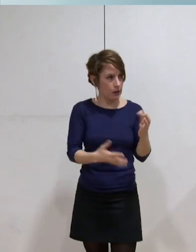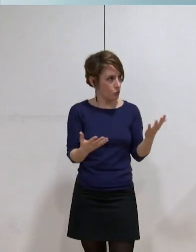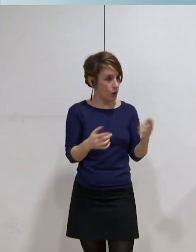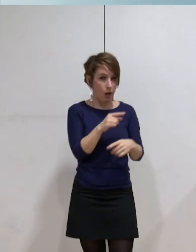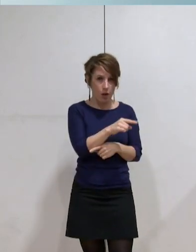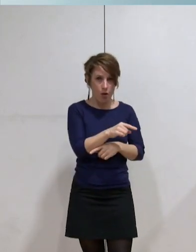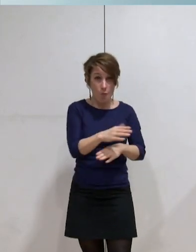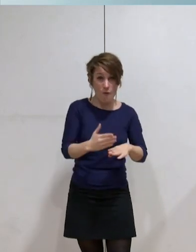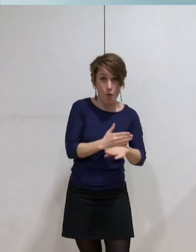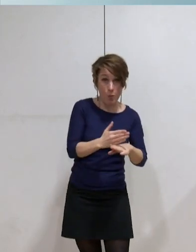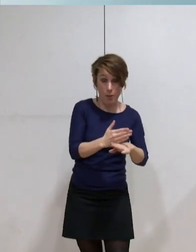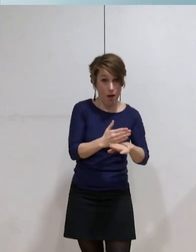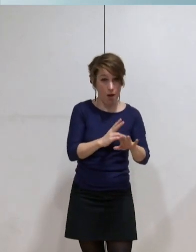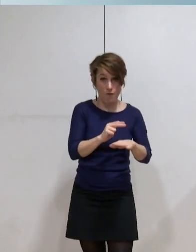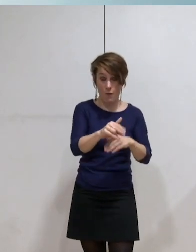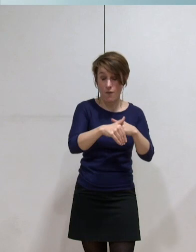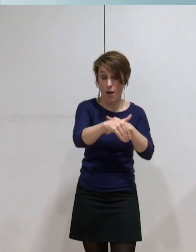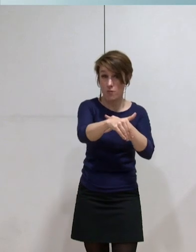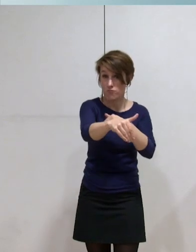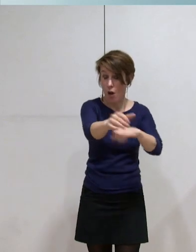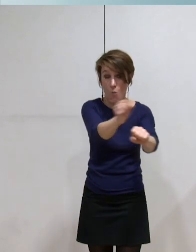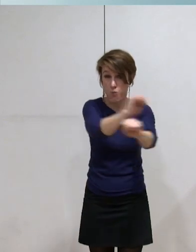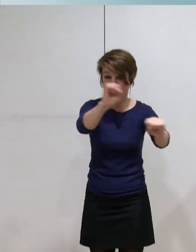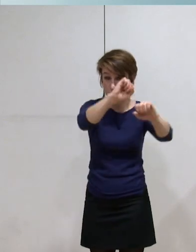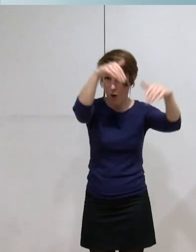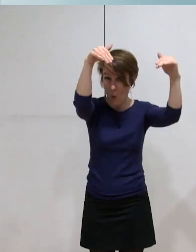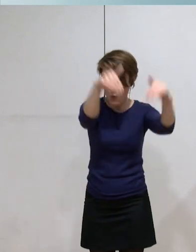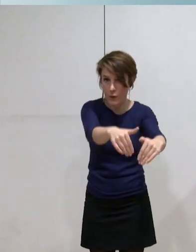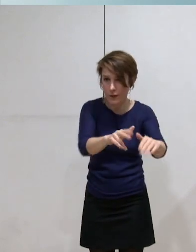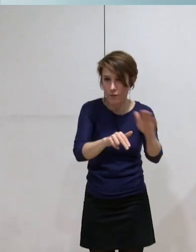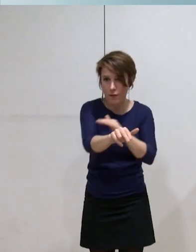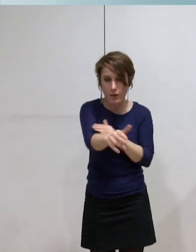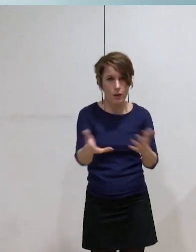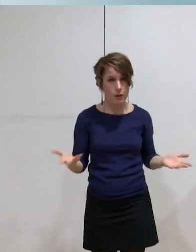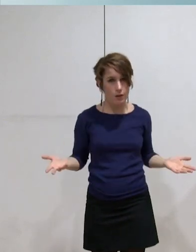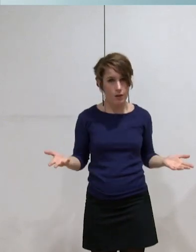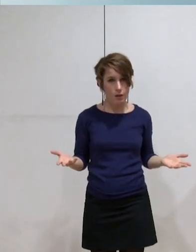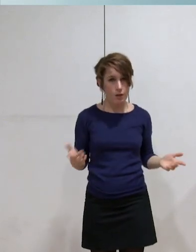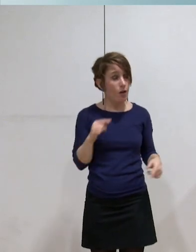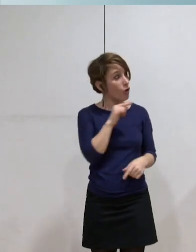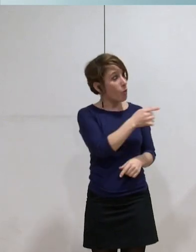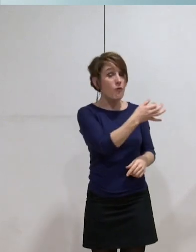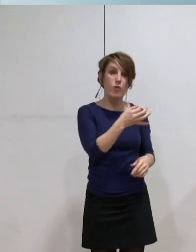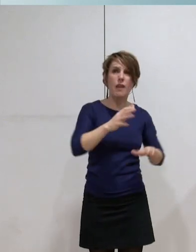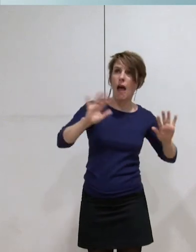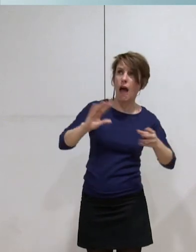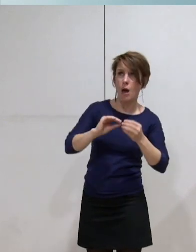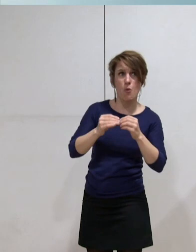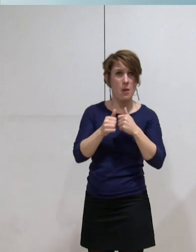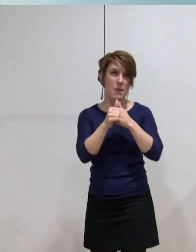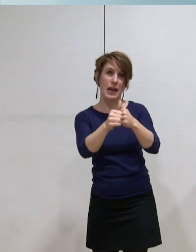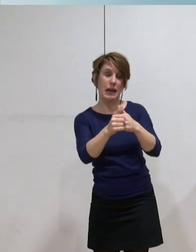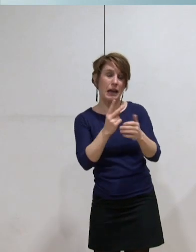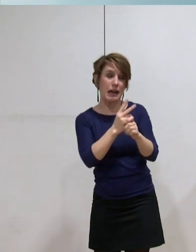à retardement et lorsque vous évoquez le risque de tutelle vous